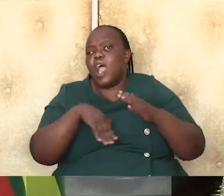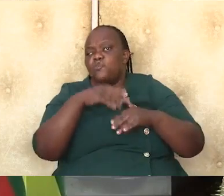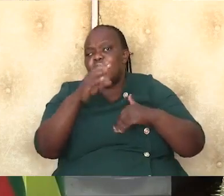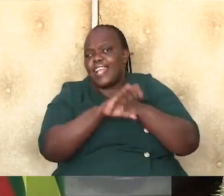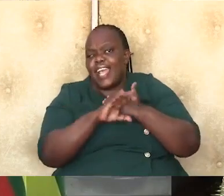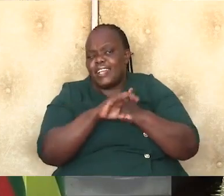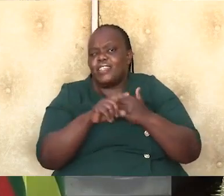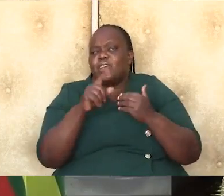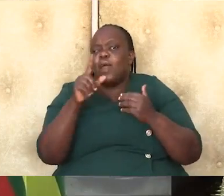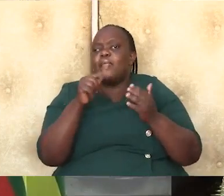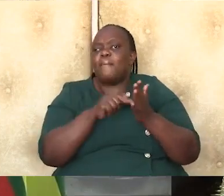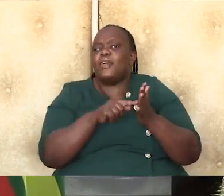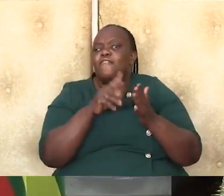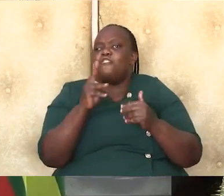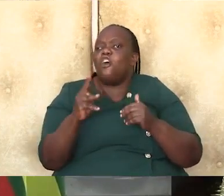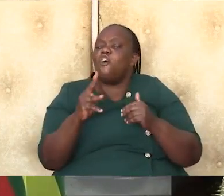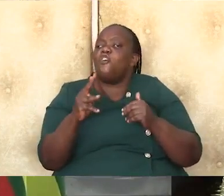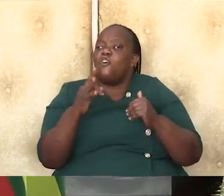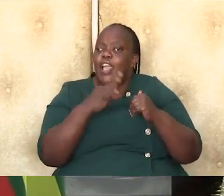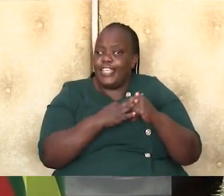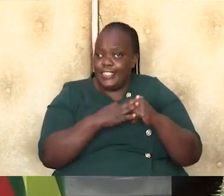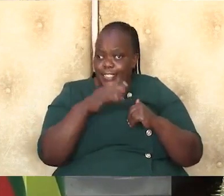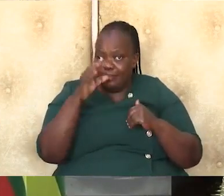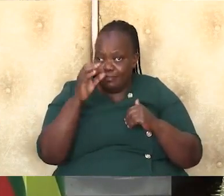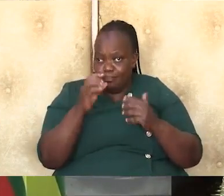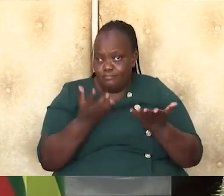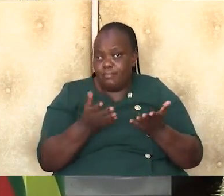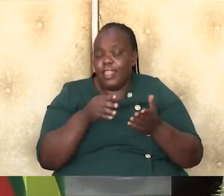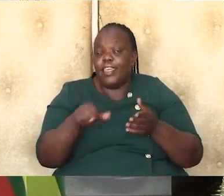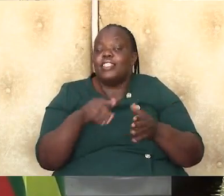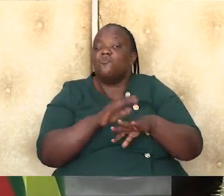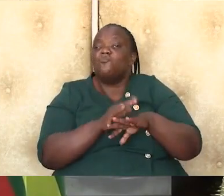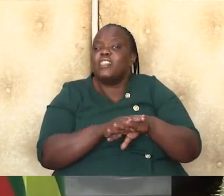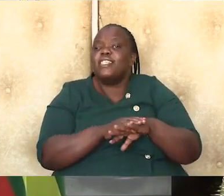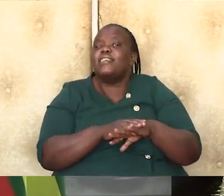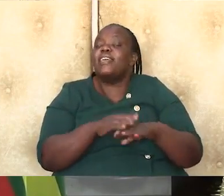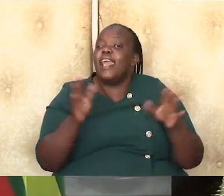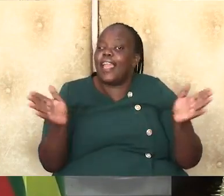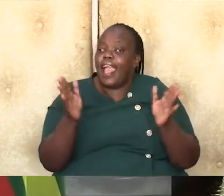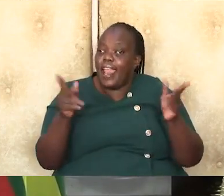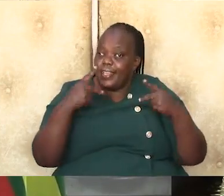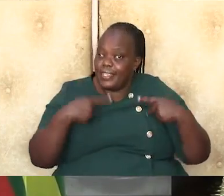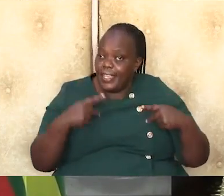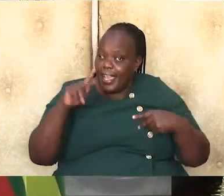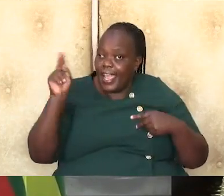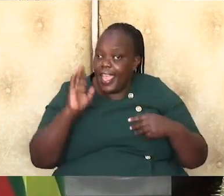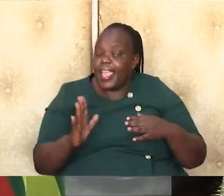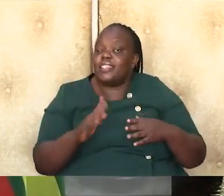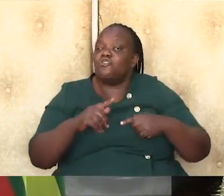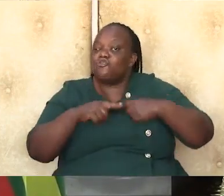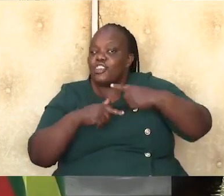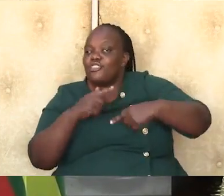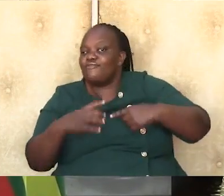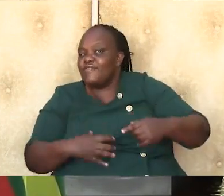milioni 1.48. Kwa hiyo hilo ni jambo zuri zaidi, na tunataka kuwarai wa Kenya waendelee